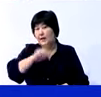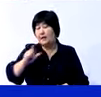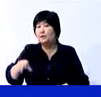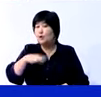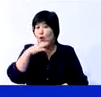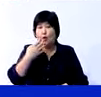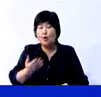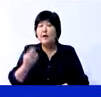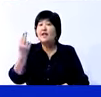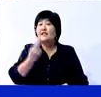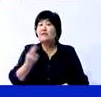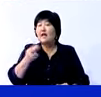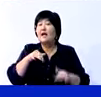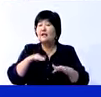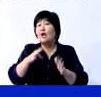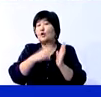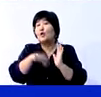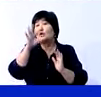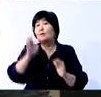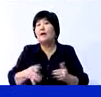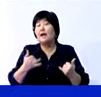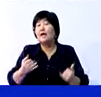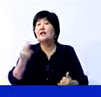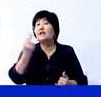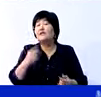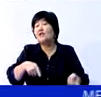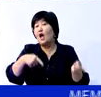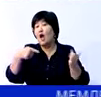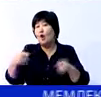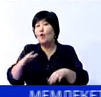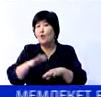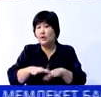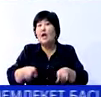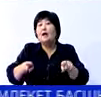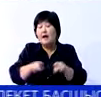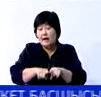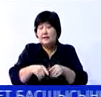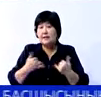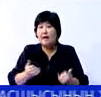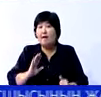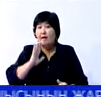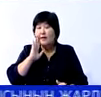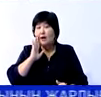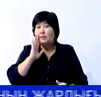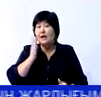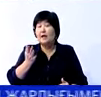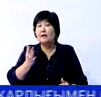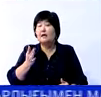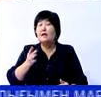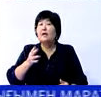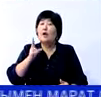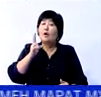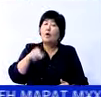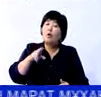көбісі цифрландырып жатыр, яғни 90% қазір цифрлыққа өтті. Сол себепті қазіргі таңда Telegram бот арқылы